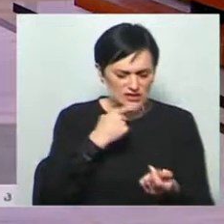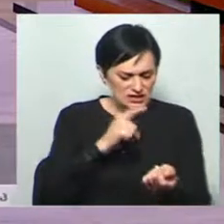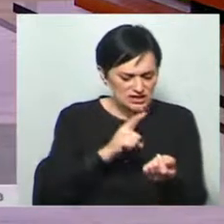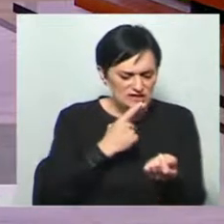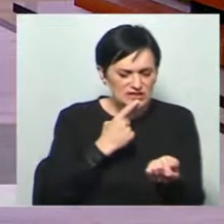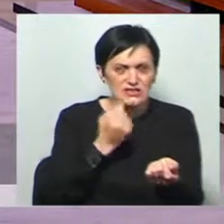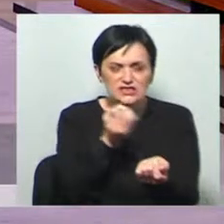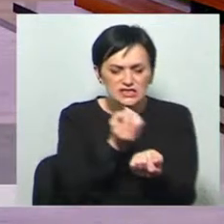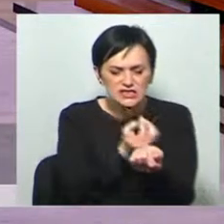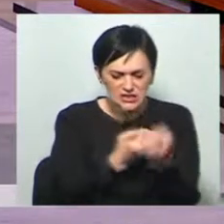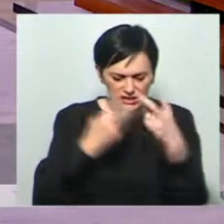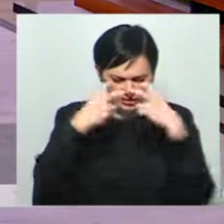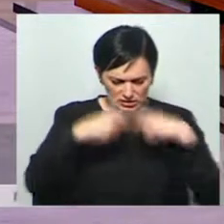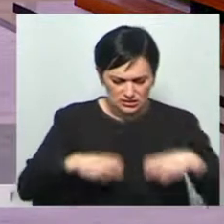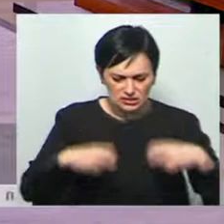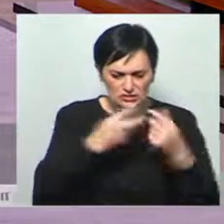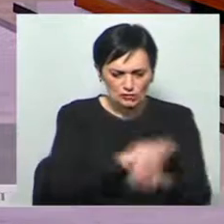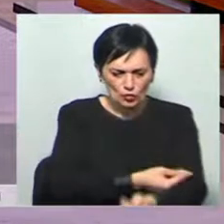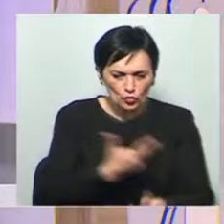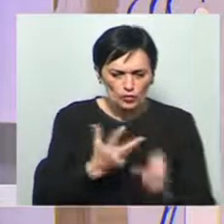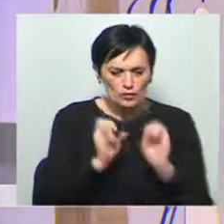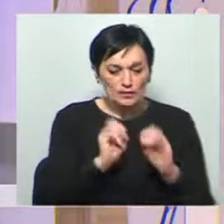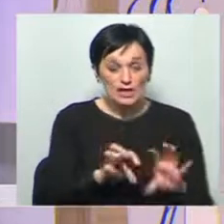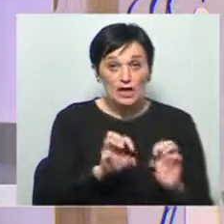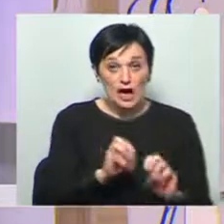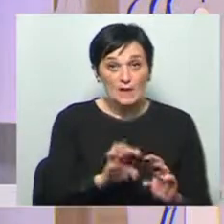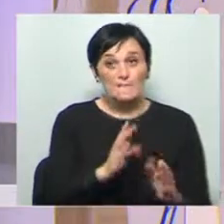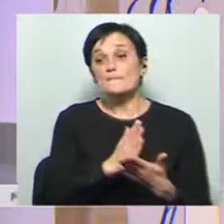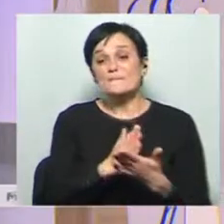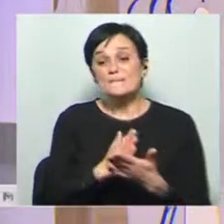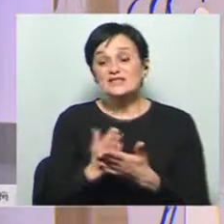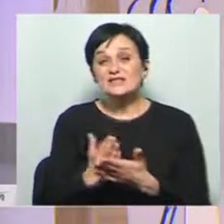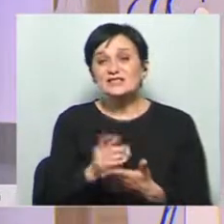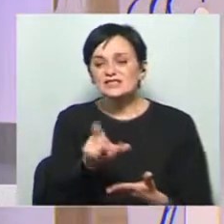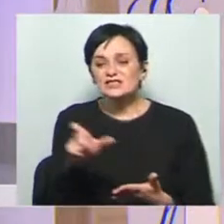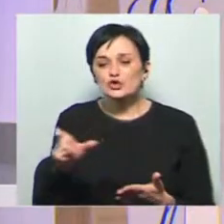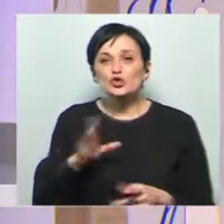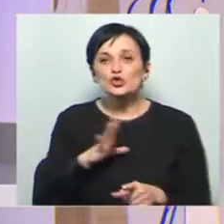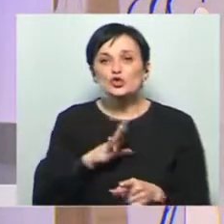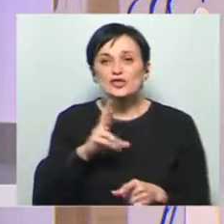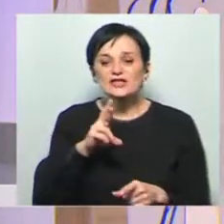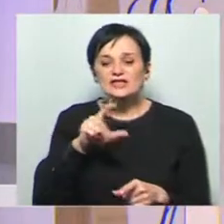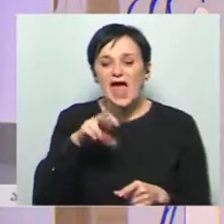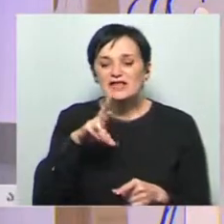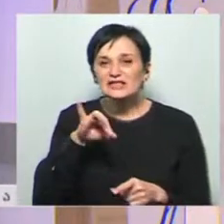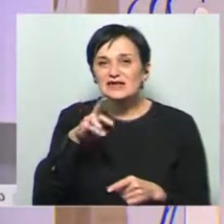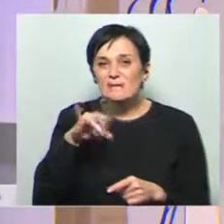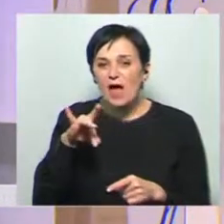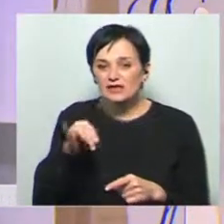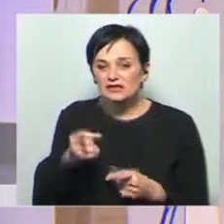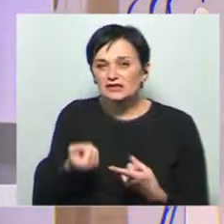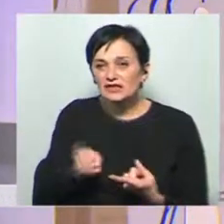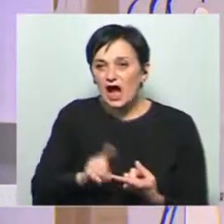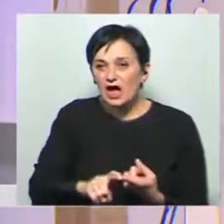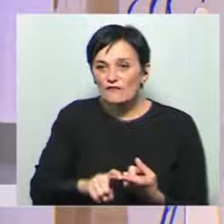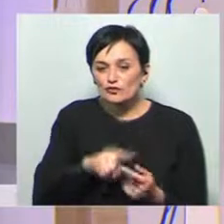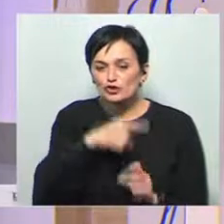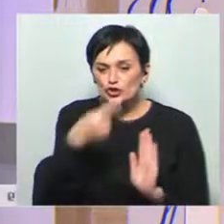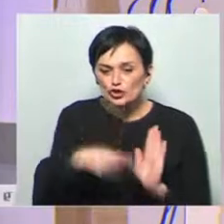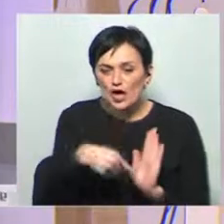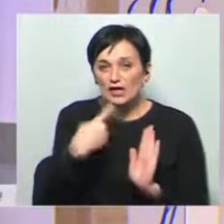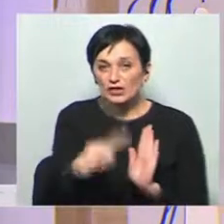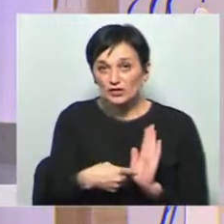მაგრამ მთლიან კოაგულოგრამას ცირე ნაწილი ძირითადად იყო დედიმერზე, ანუ დიდაიმერზთან დაკავშირებული